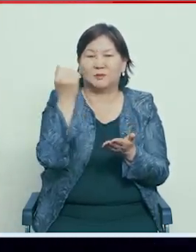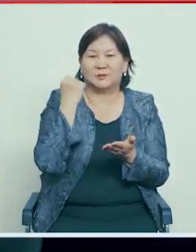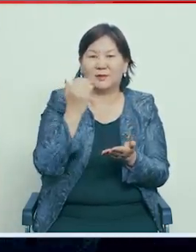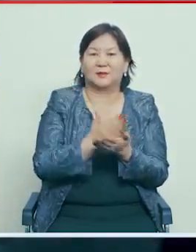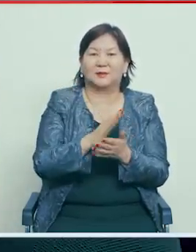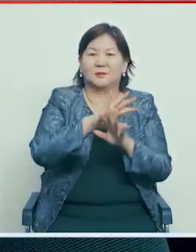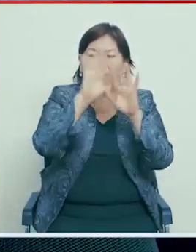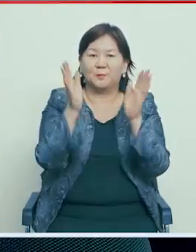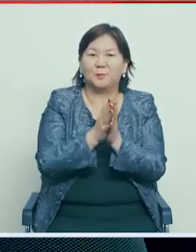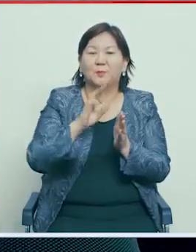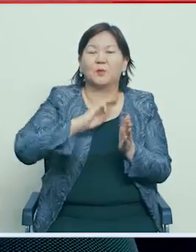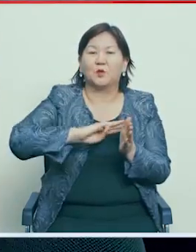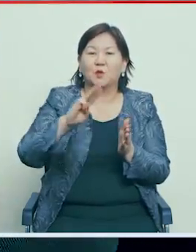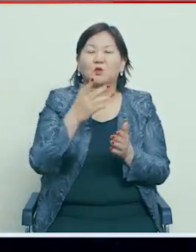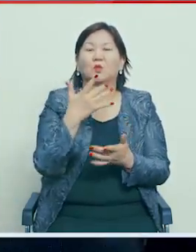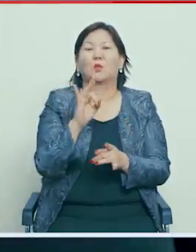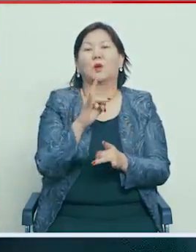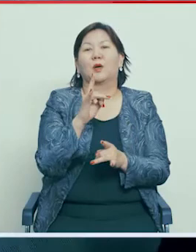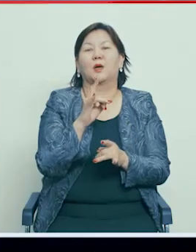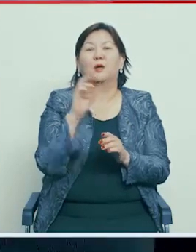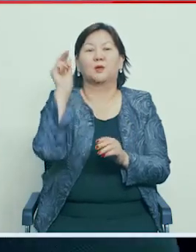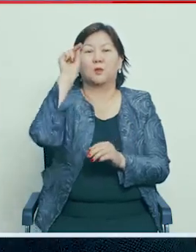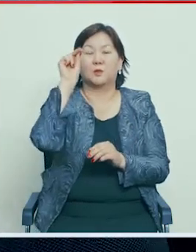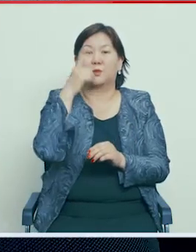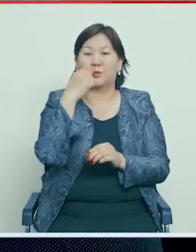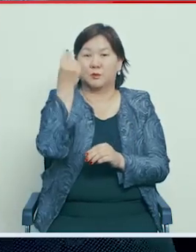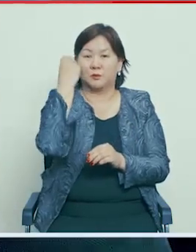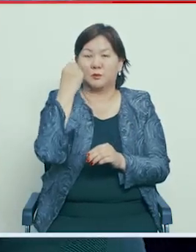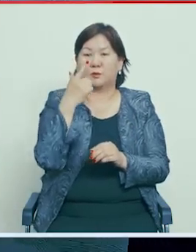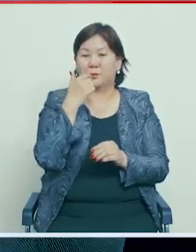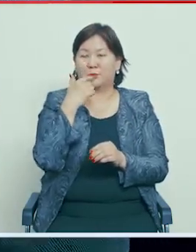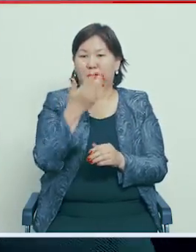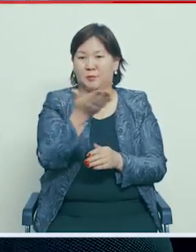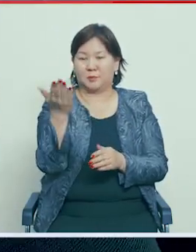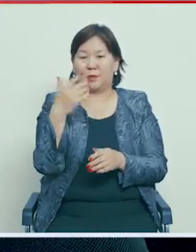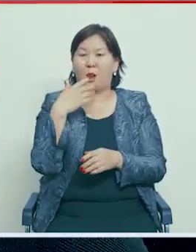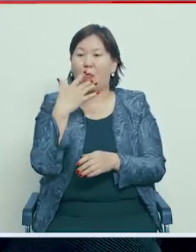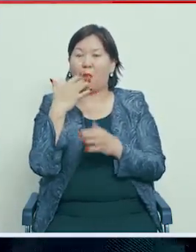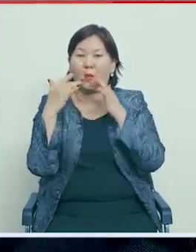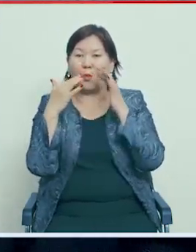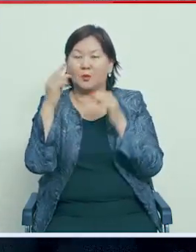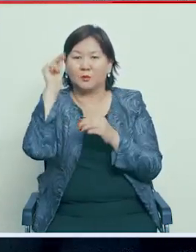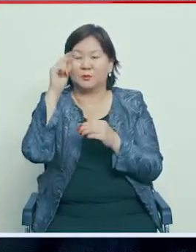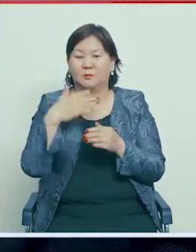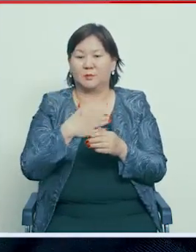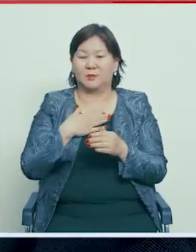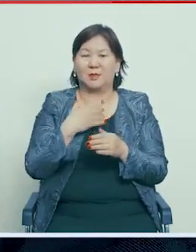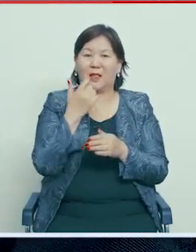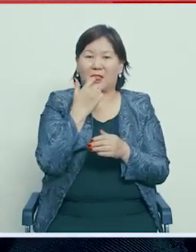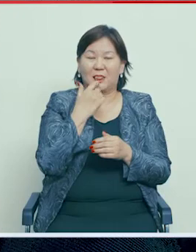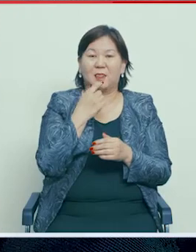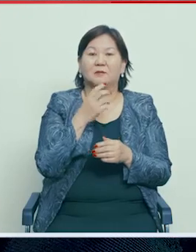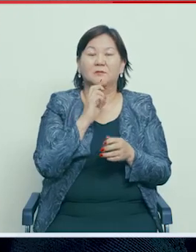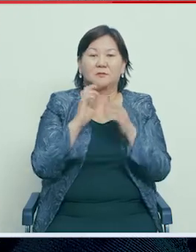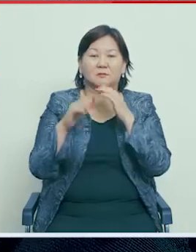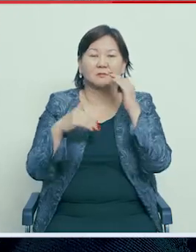ингээд энэний төлөө те зүгээр хүн ингээд сурж яхад те жирийн хүмүүс та нар өөрсдийнхээ яриагаар ингээл яриа сурж байхад миний зүгээр хэлний